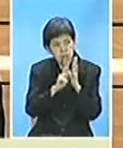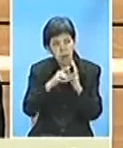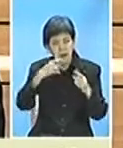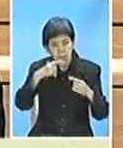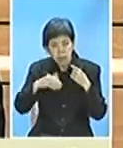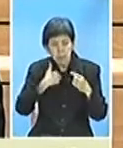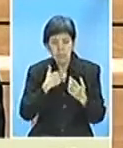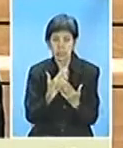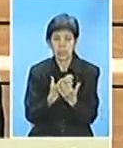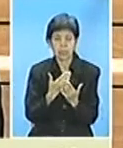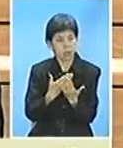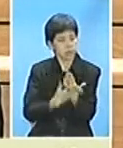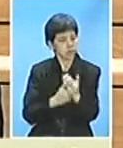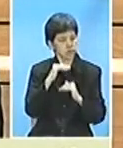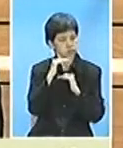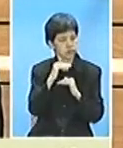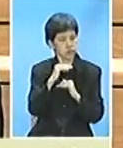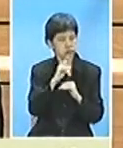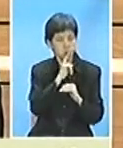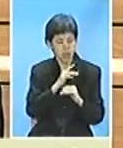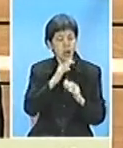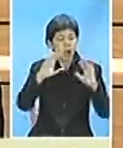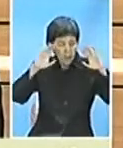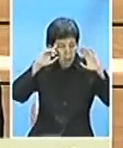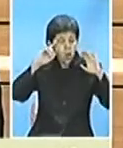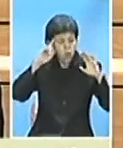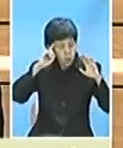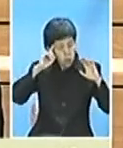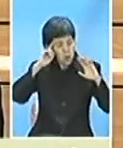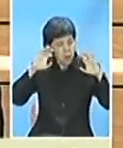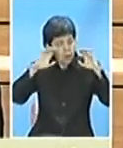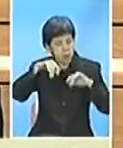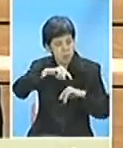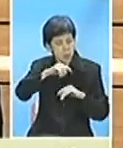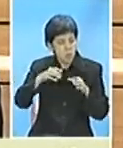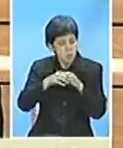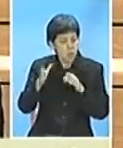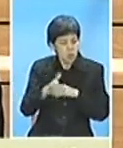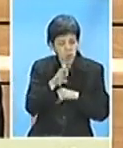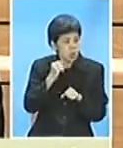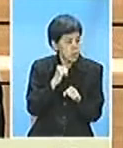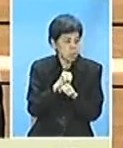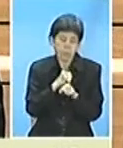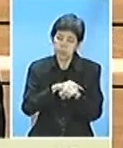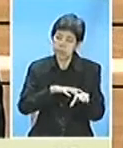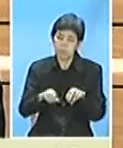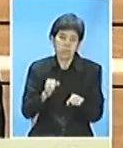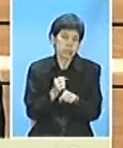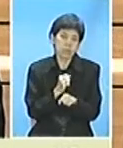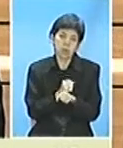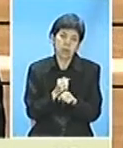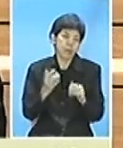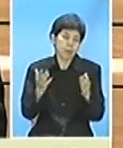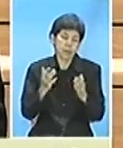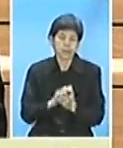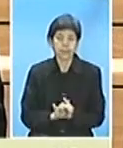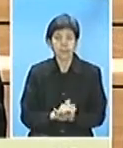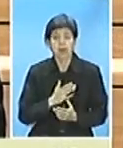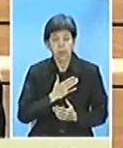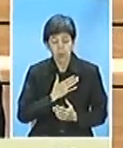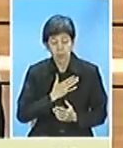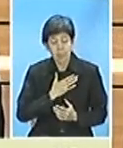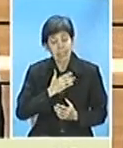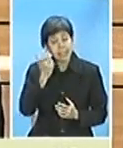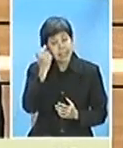ก็คือราคาควบคุมซึ่งจริงๆรัฐบาลทราบอยู่แล้วทุกยุคทุกสมัยแต่ไม่สามารถปฏิบัติได้ผมคิดว่